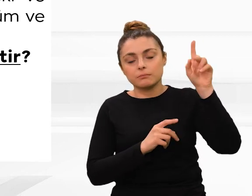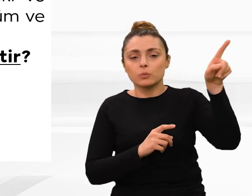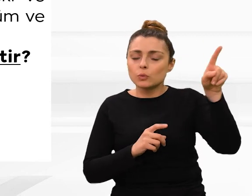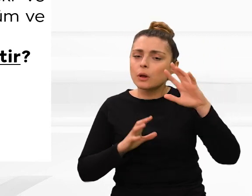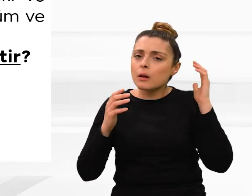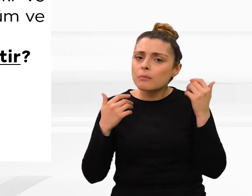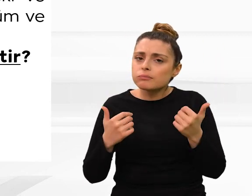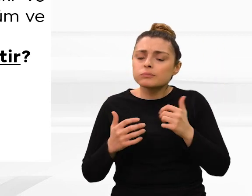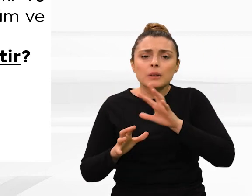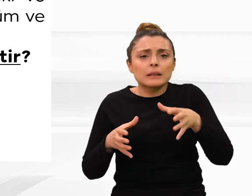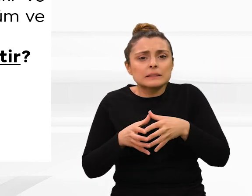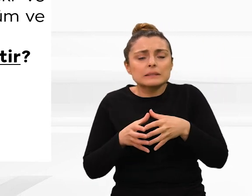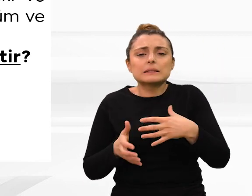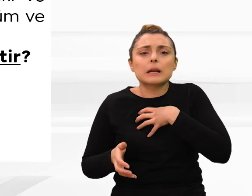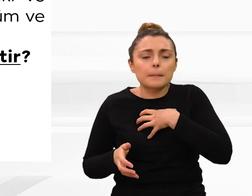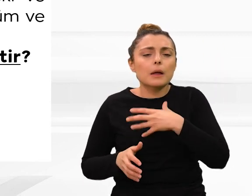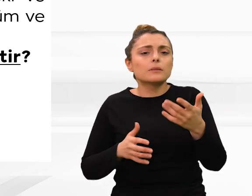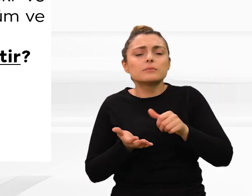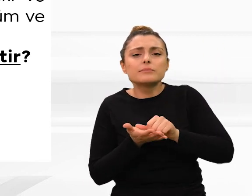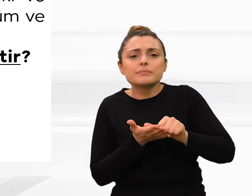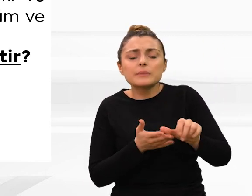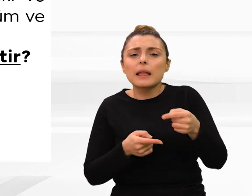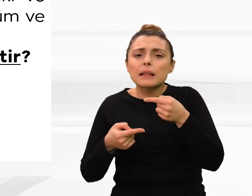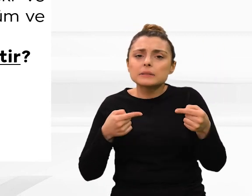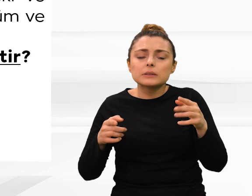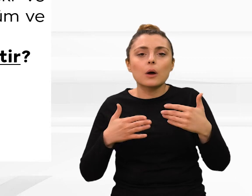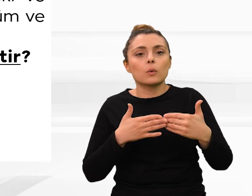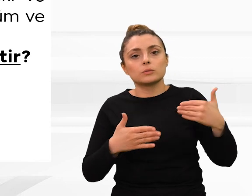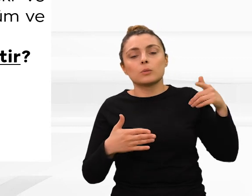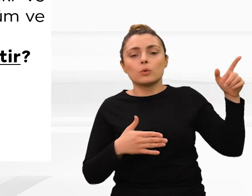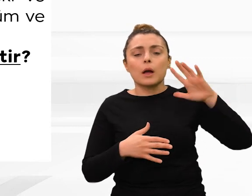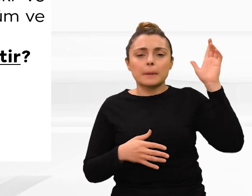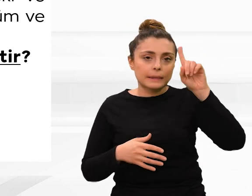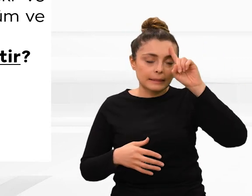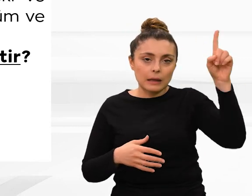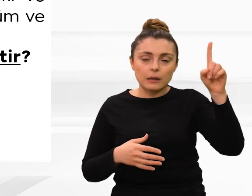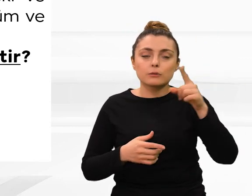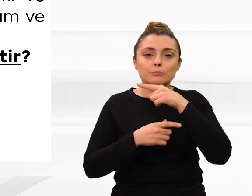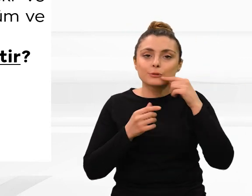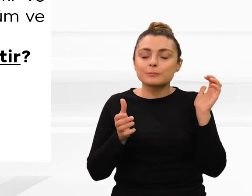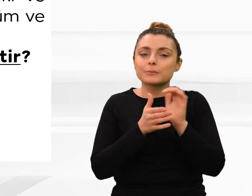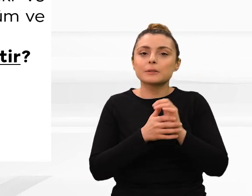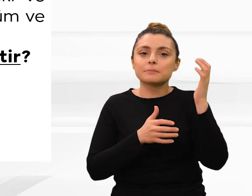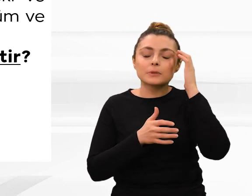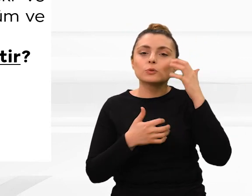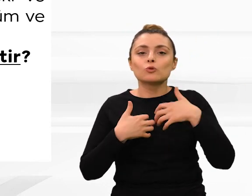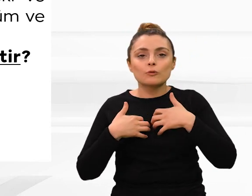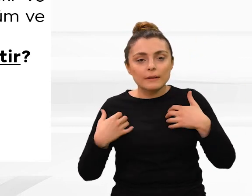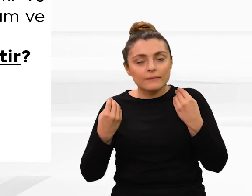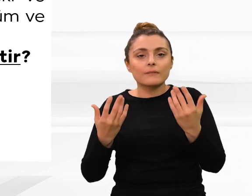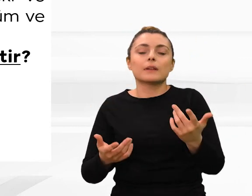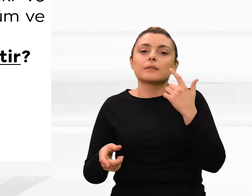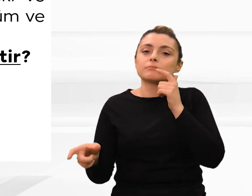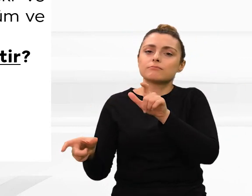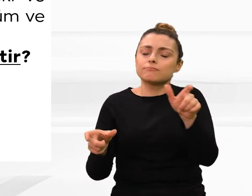mülkün gerçek sahibi kutsal her türlü eksiklikten uzak barış ve esenlik kaynağı güvenlik veren